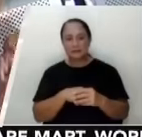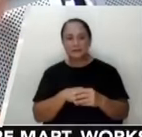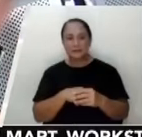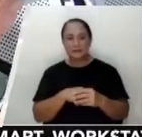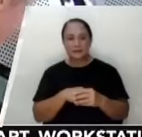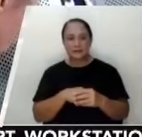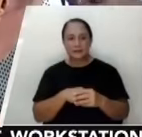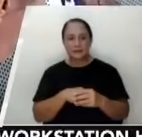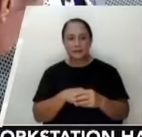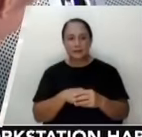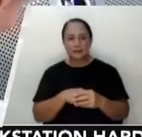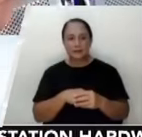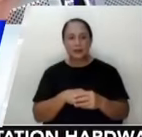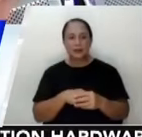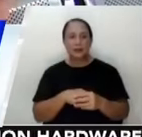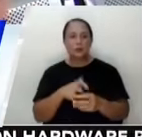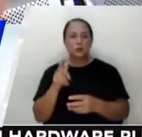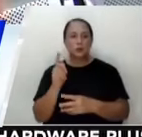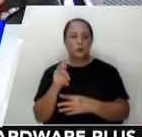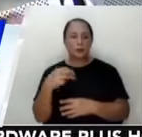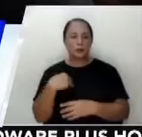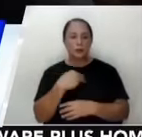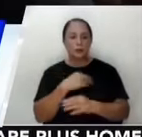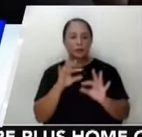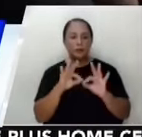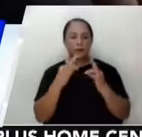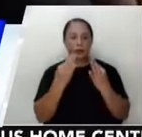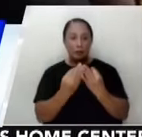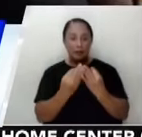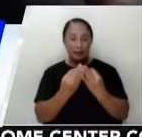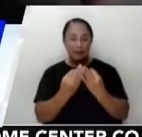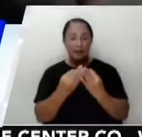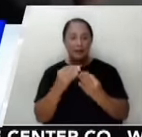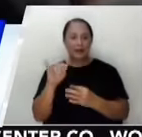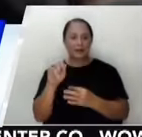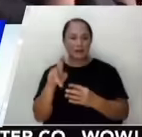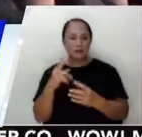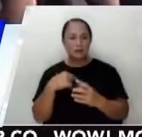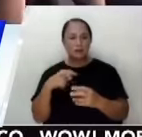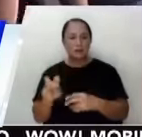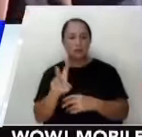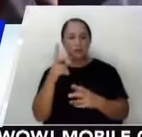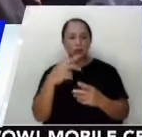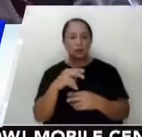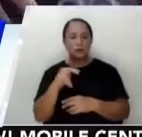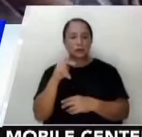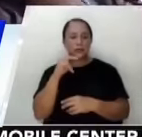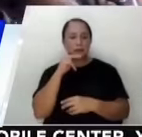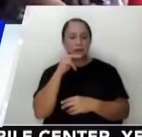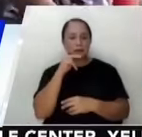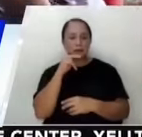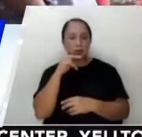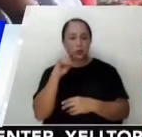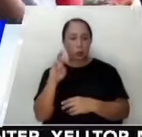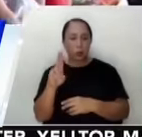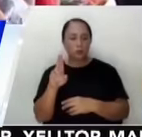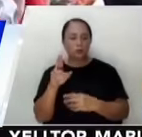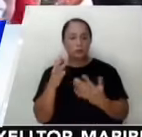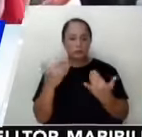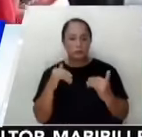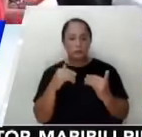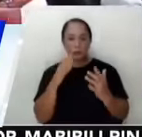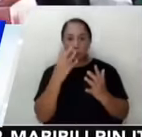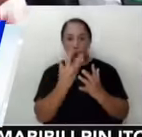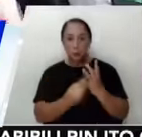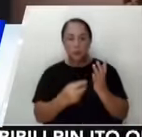Kahit 20 miyembro ng pamilya Javier ang bumiyahe ngayong araw pa Negros Oriental, hindi sila naubusan ng tiket dahil Enero